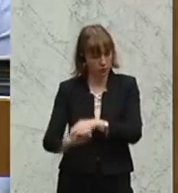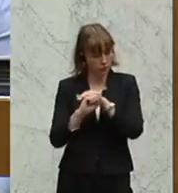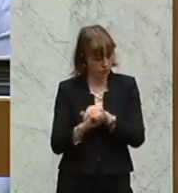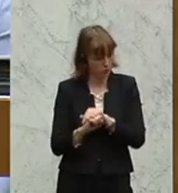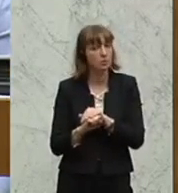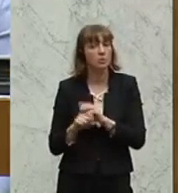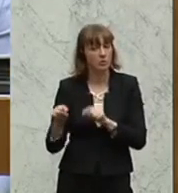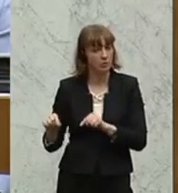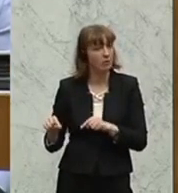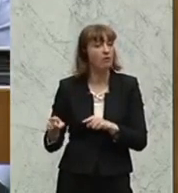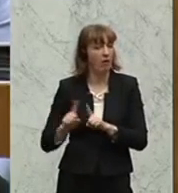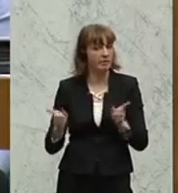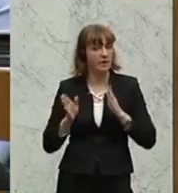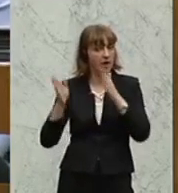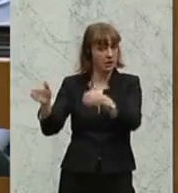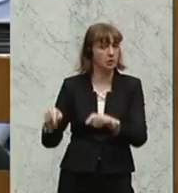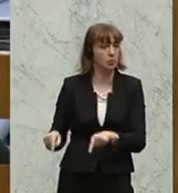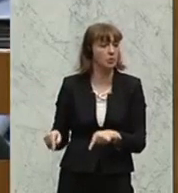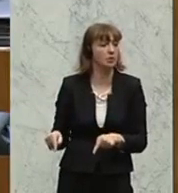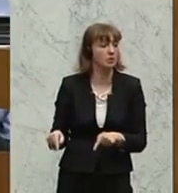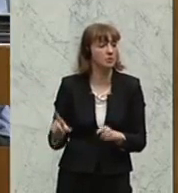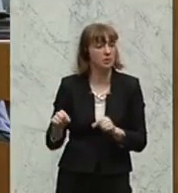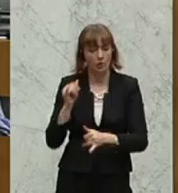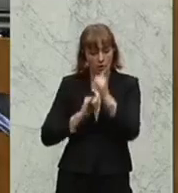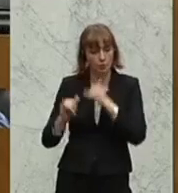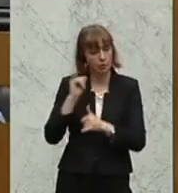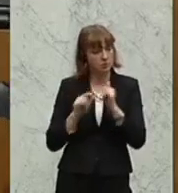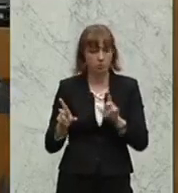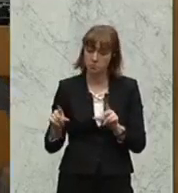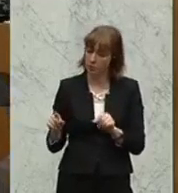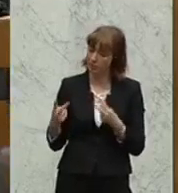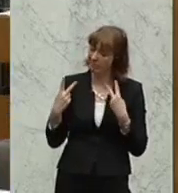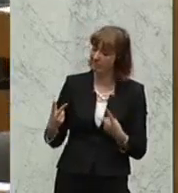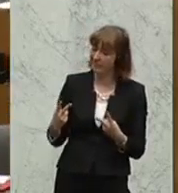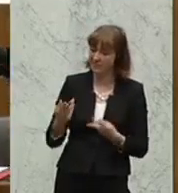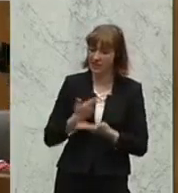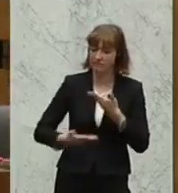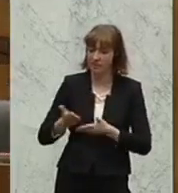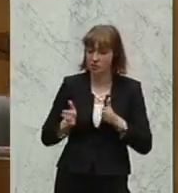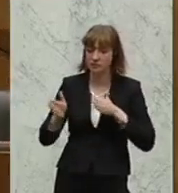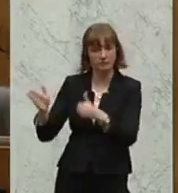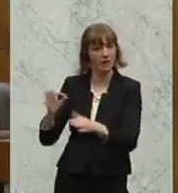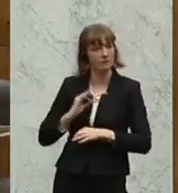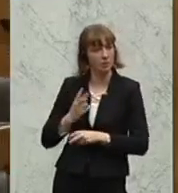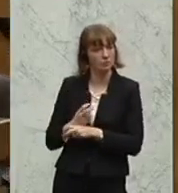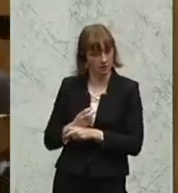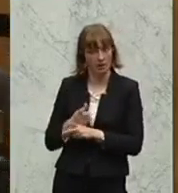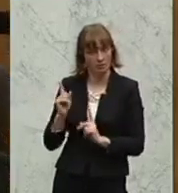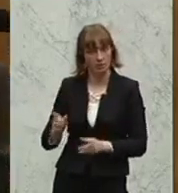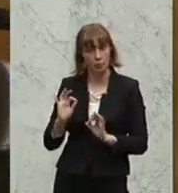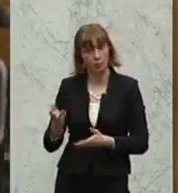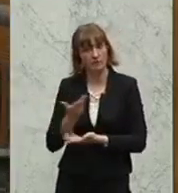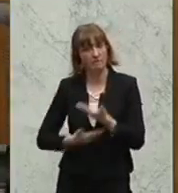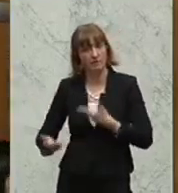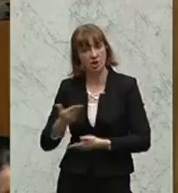Anpassung Einzelzeichnungsgrenze von 150.000 auf 400.000 Euro. Das heißt, der Herr Wirtschaftsminister hat mit seinem Vorwort,